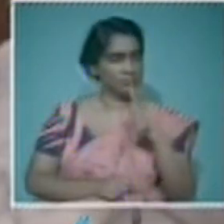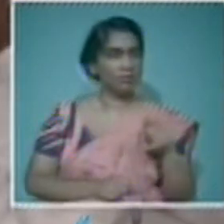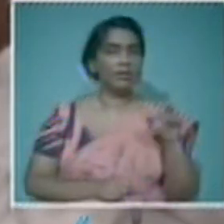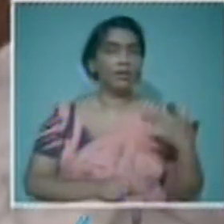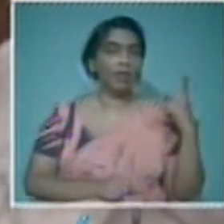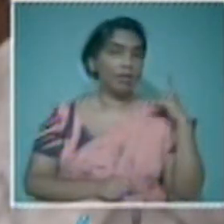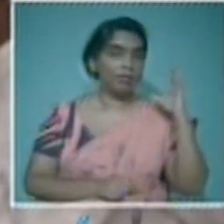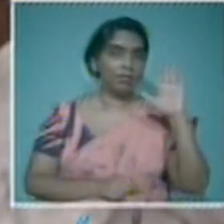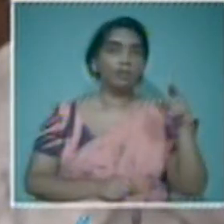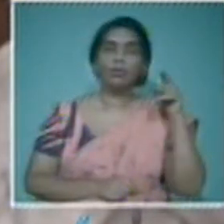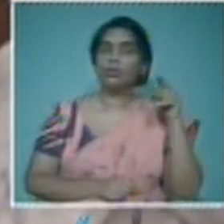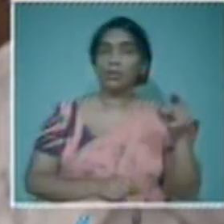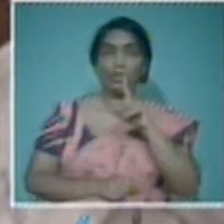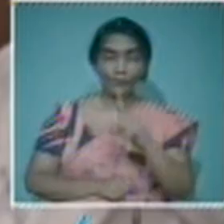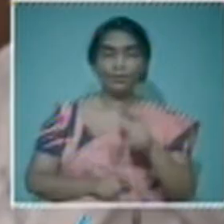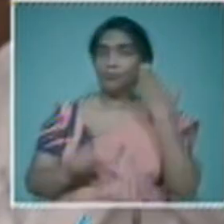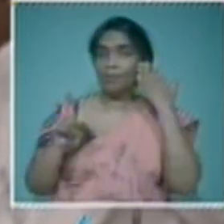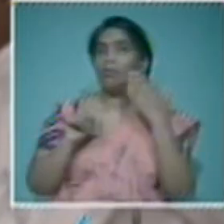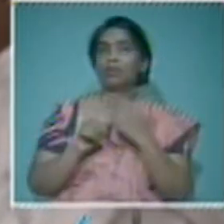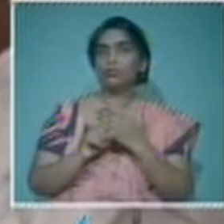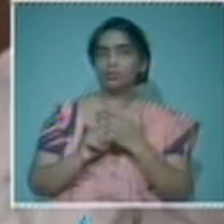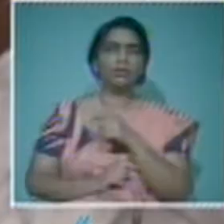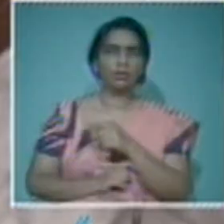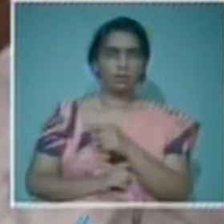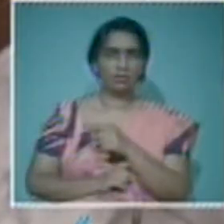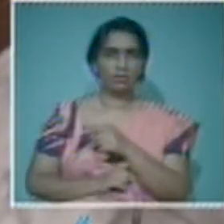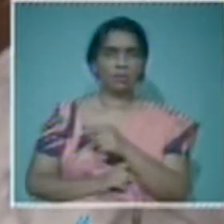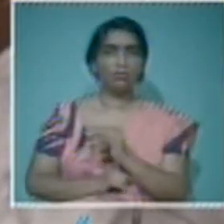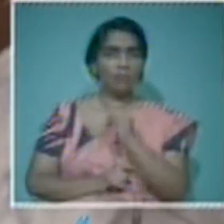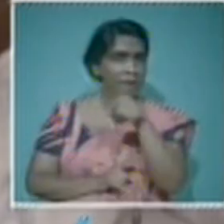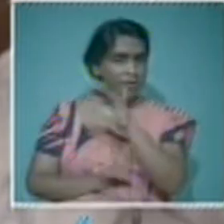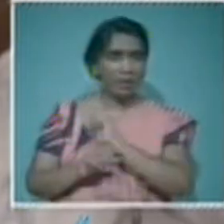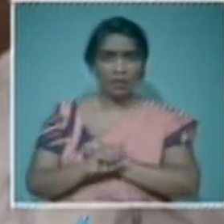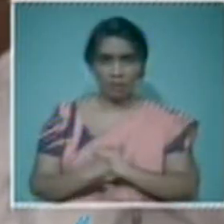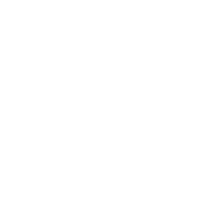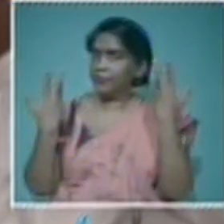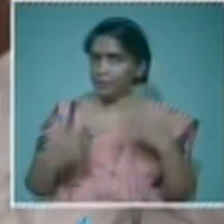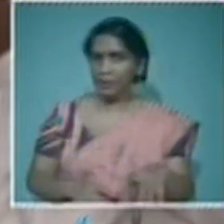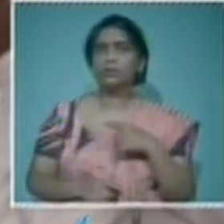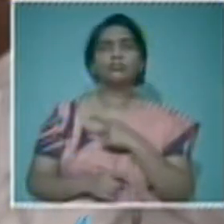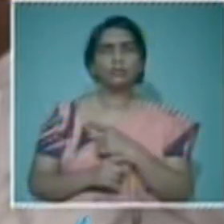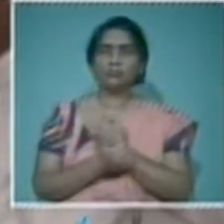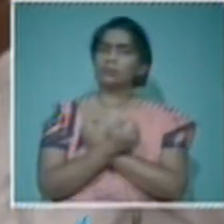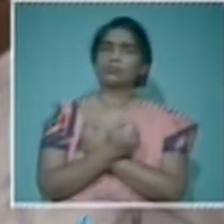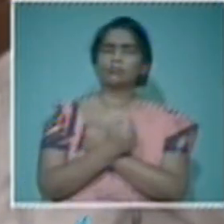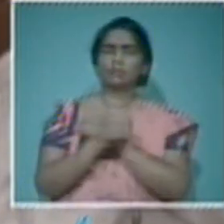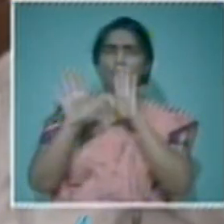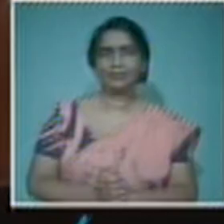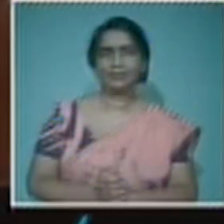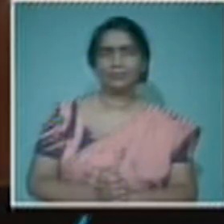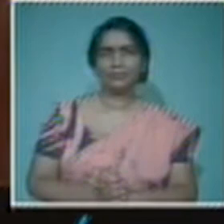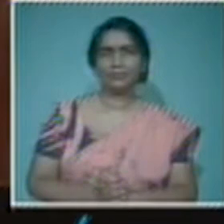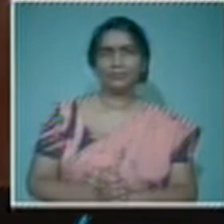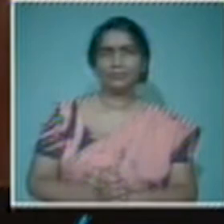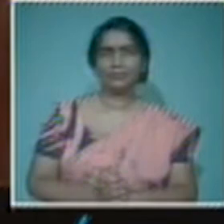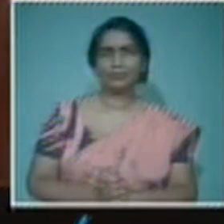ආරක්ෂක අංශ වලට ඔබේ ඔබතුමාගේ කාරණේ අවධානයට යොමු කරනවා. චෝදනාවක් නැත්තම් පරීක්ෂණ ඉවරණ රදොම් නියෝග තියාගන්න අවශ්‍ය වෙන්නේ නැහැ.